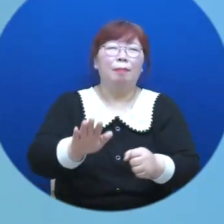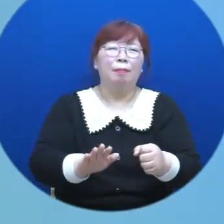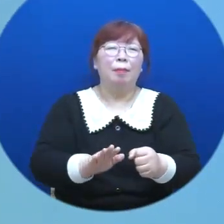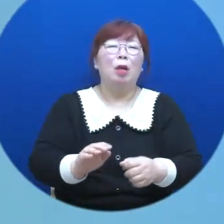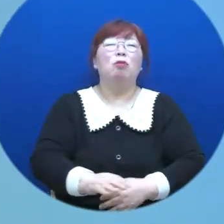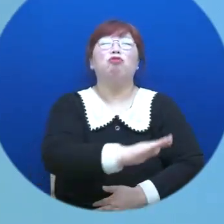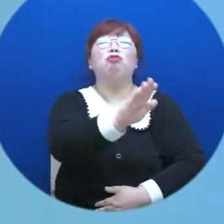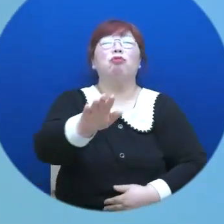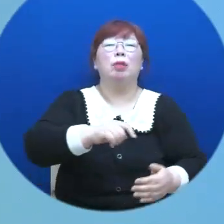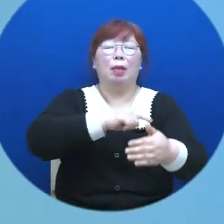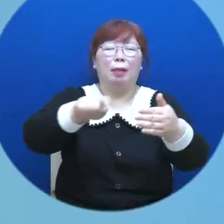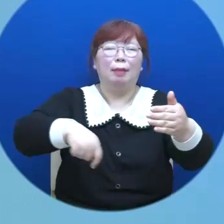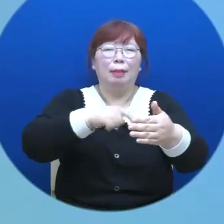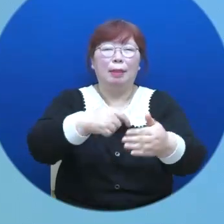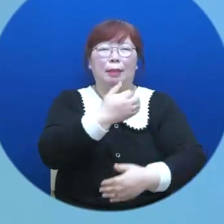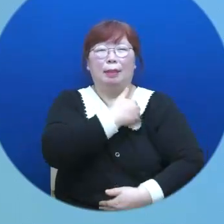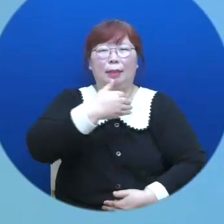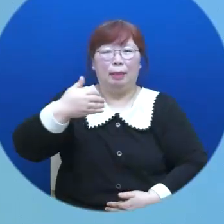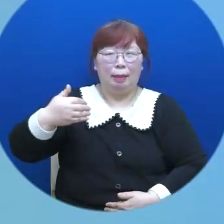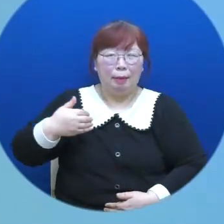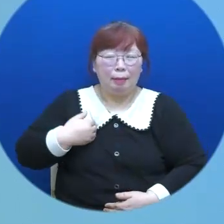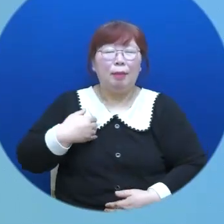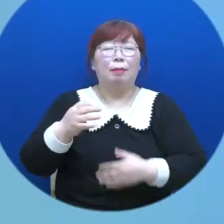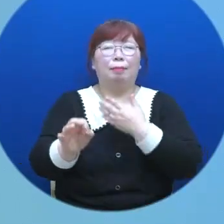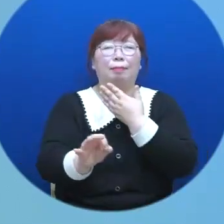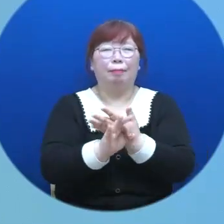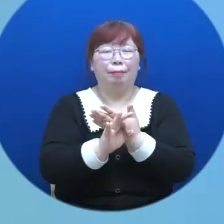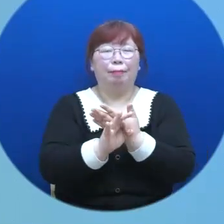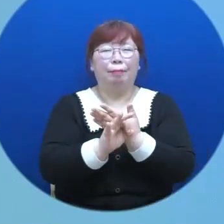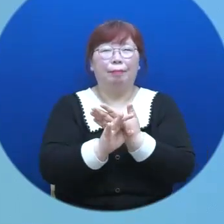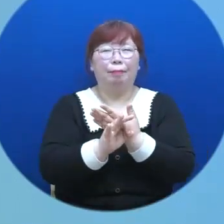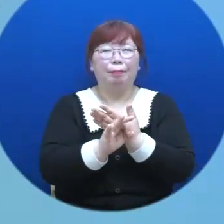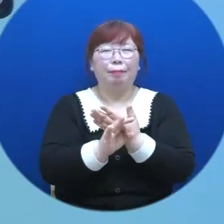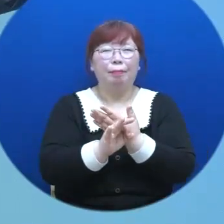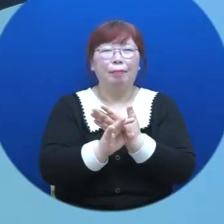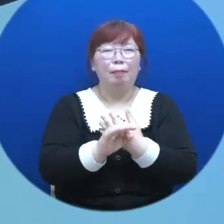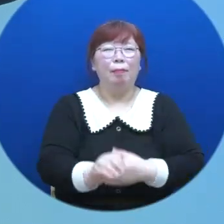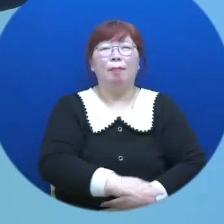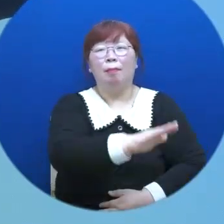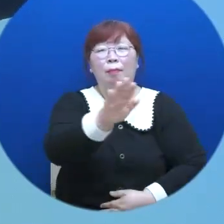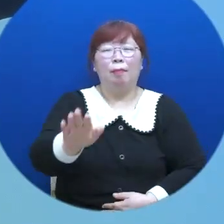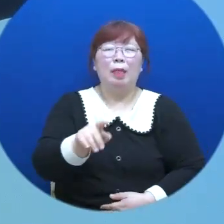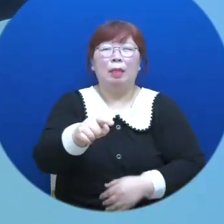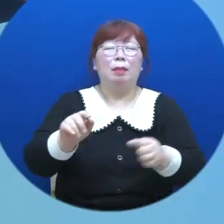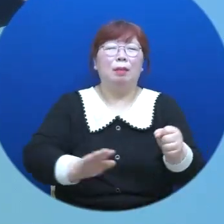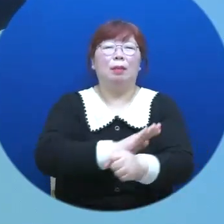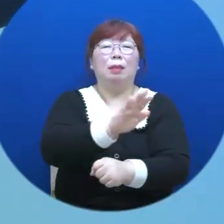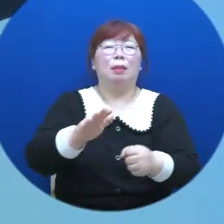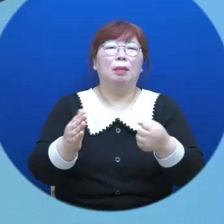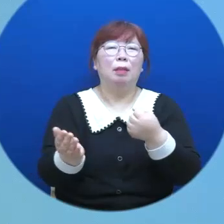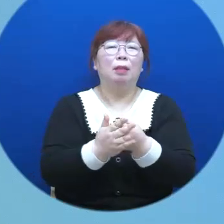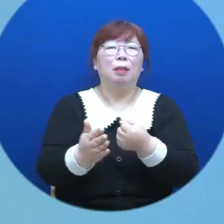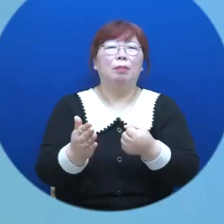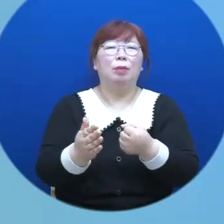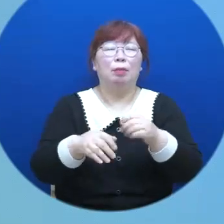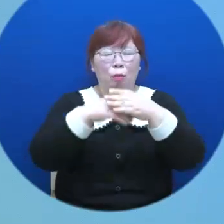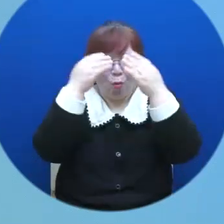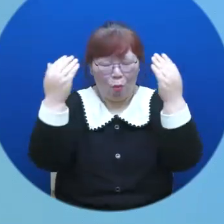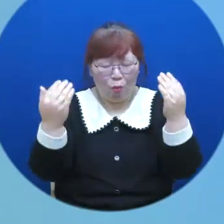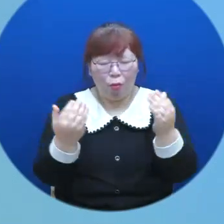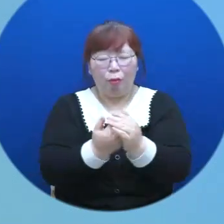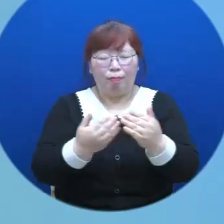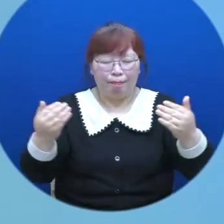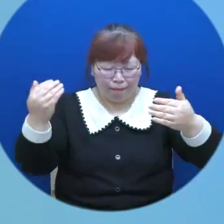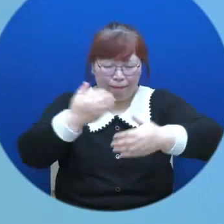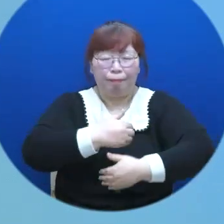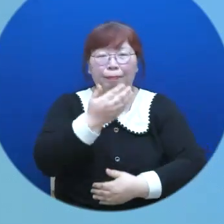우리 안에 가득 채울 수만 있다 그러면 우리는 그 사랑으로 인해서 모든 걸 품어낼 수가